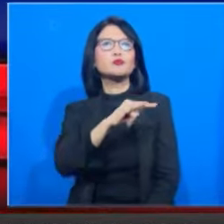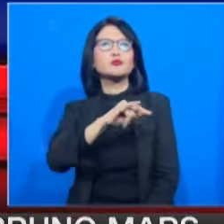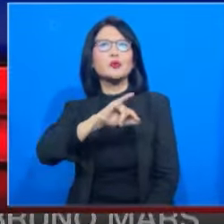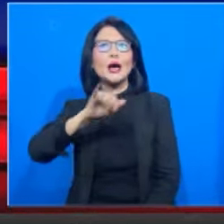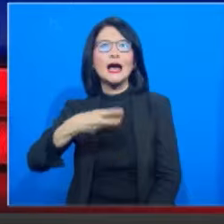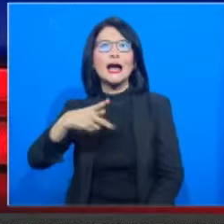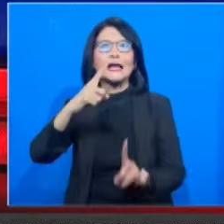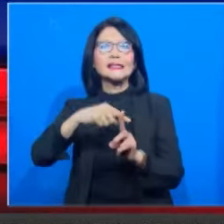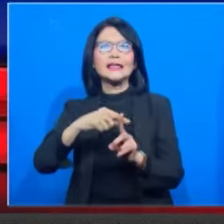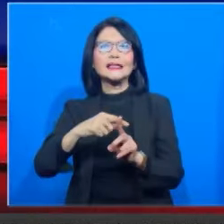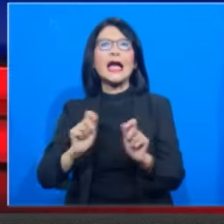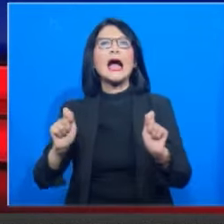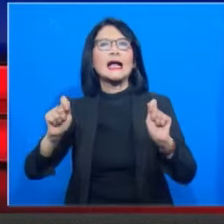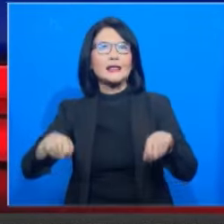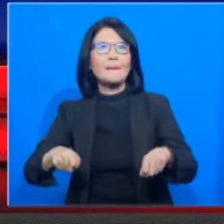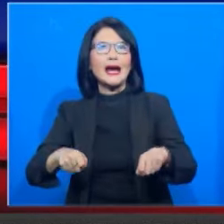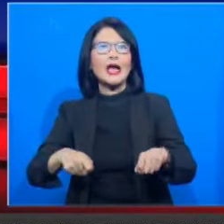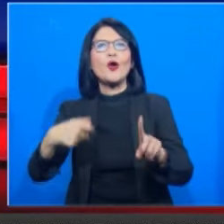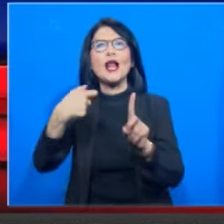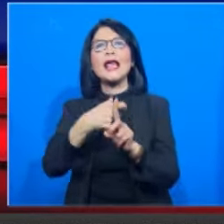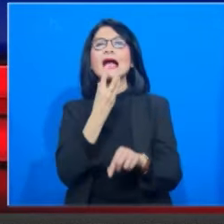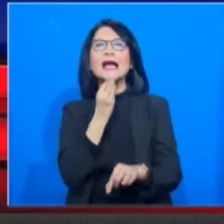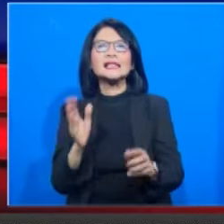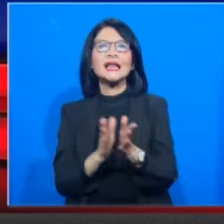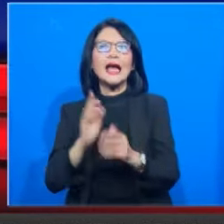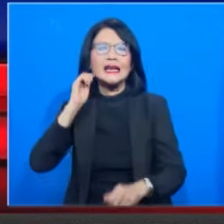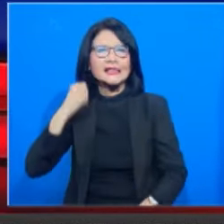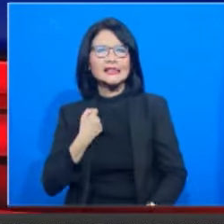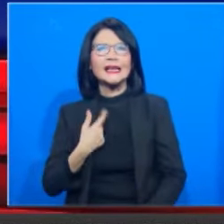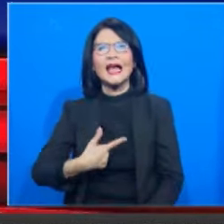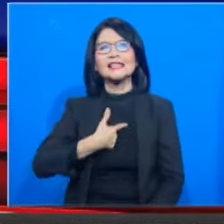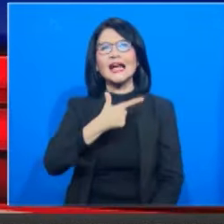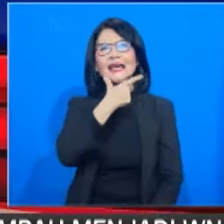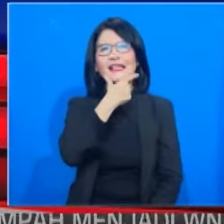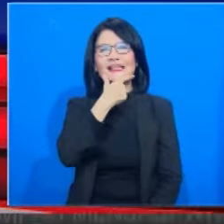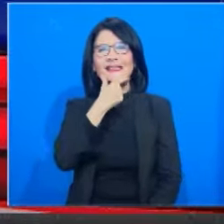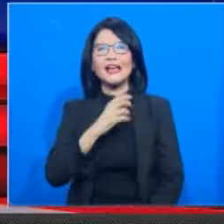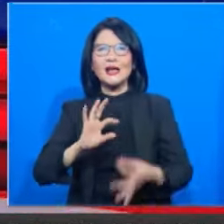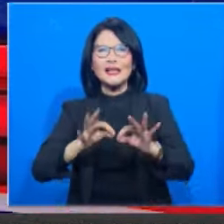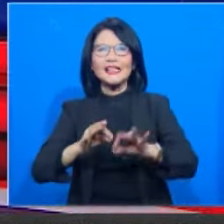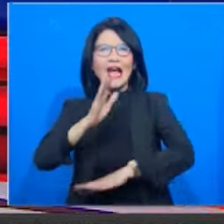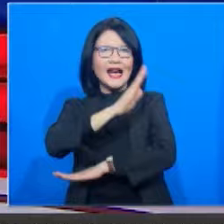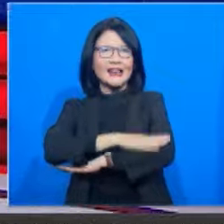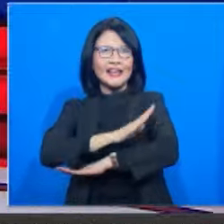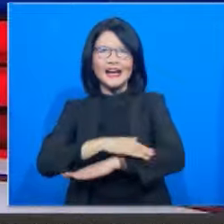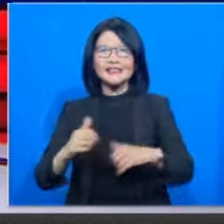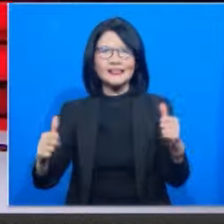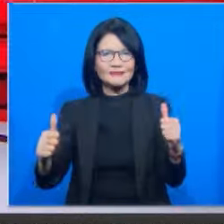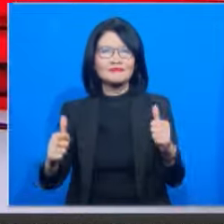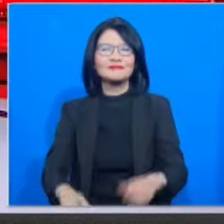jet pribadinya untuk ditumpangi Kaisang dan juga sang istri? Saya Iqbal Kurniadi, Anda menyaksikan Redaksi Mendalam